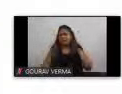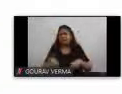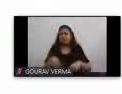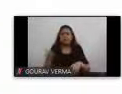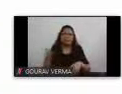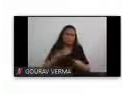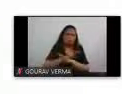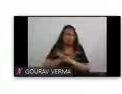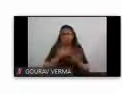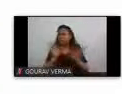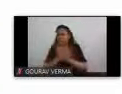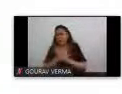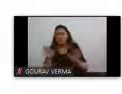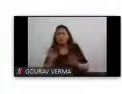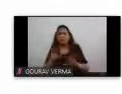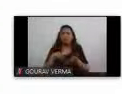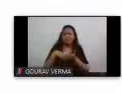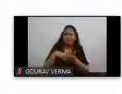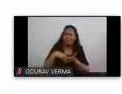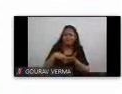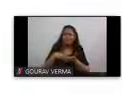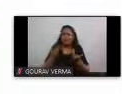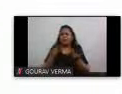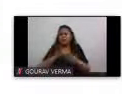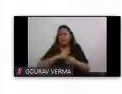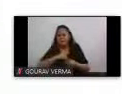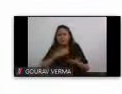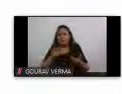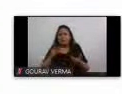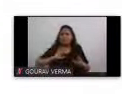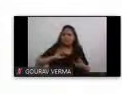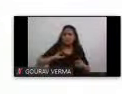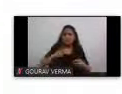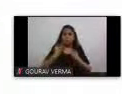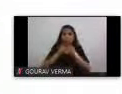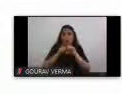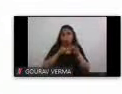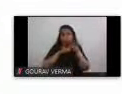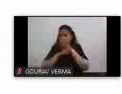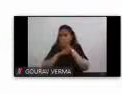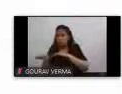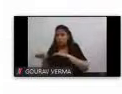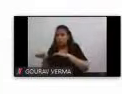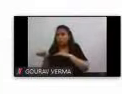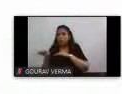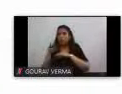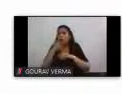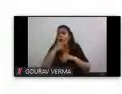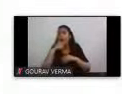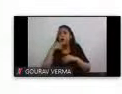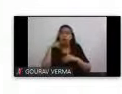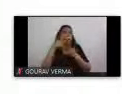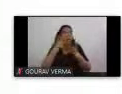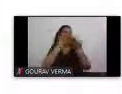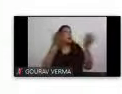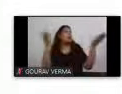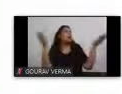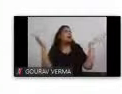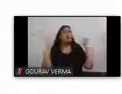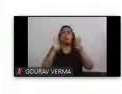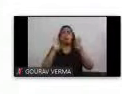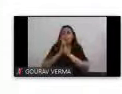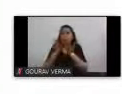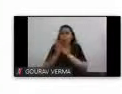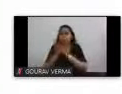light sensitivity, hypersensitivity बोलते हैं. मतलब एक room के अंदर आ जाएगा तो पूरा color वगैरह book बुक सब देख के या टू मच